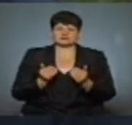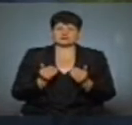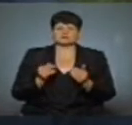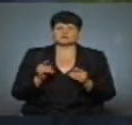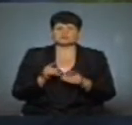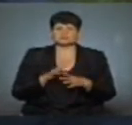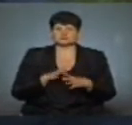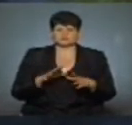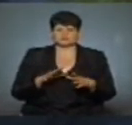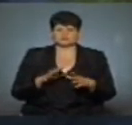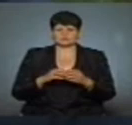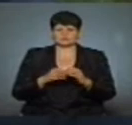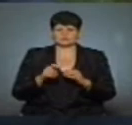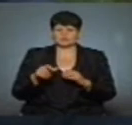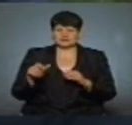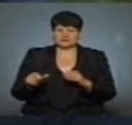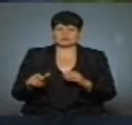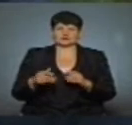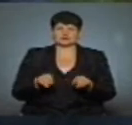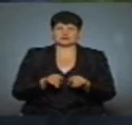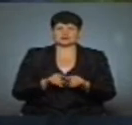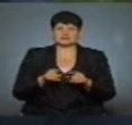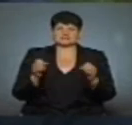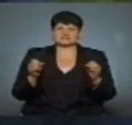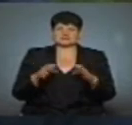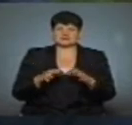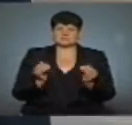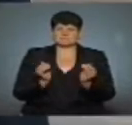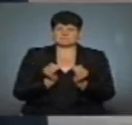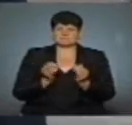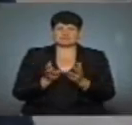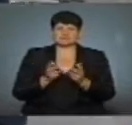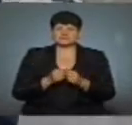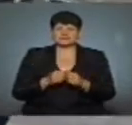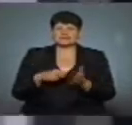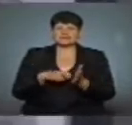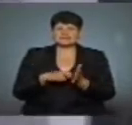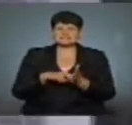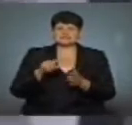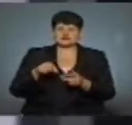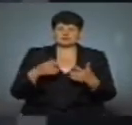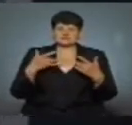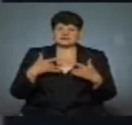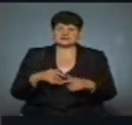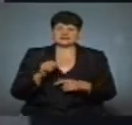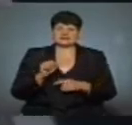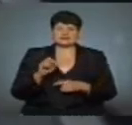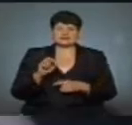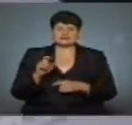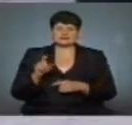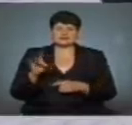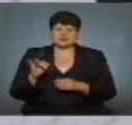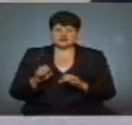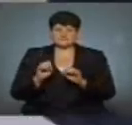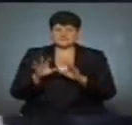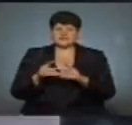не наражати людей і себе на небезпеку, от так ми зібрались невеликою кількістю. Лист із вимогою звільнити Андрія Єрмака Дмитро Сорока передав